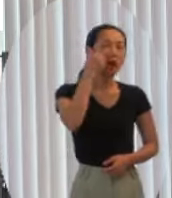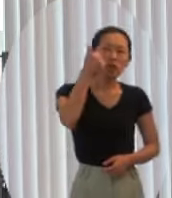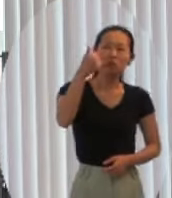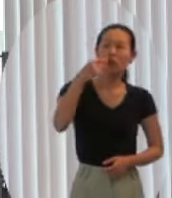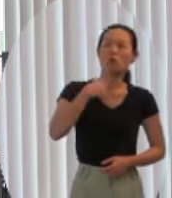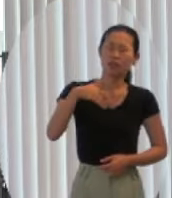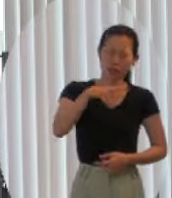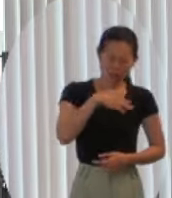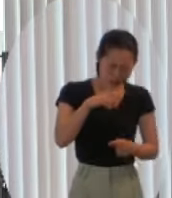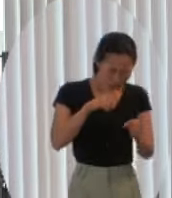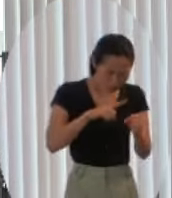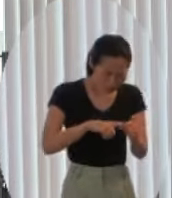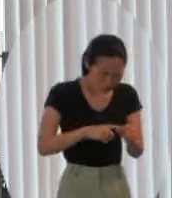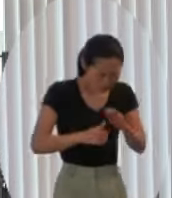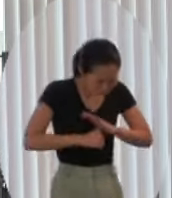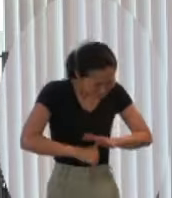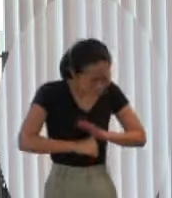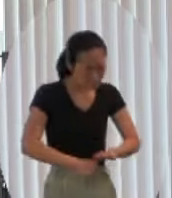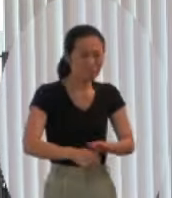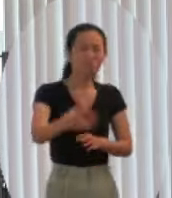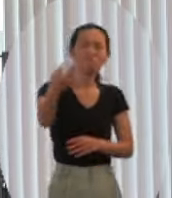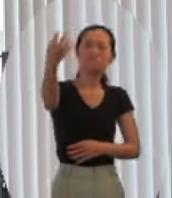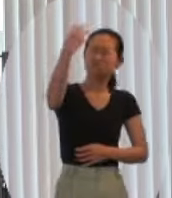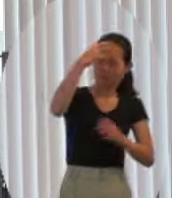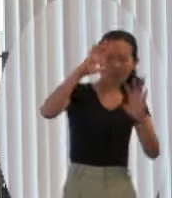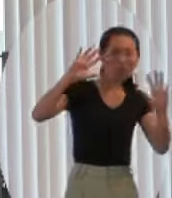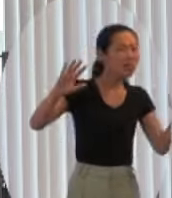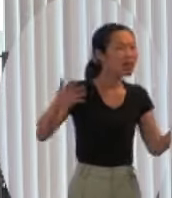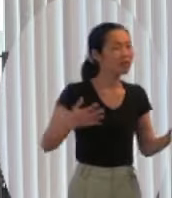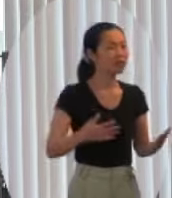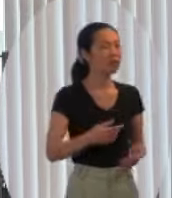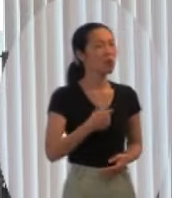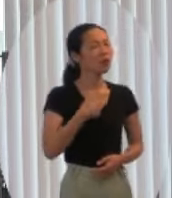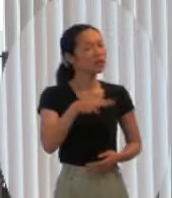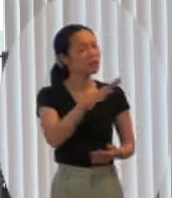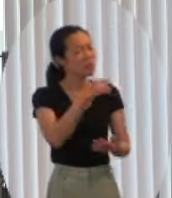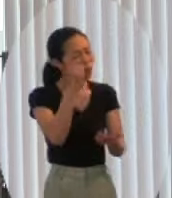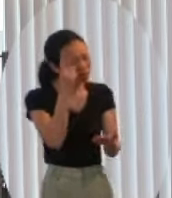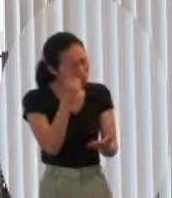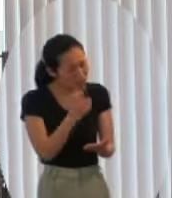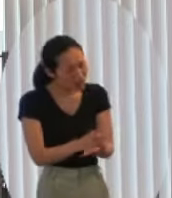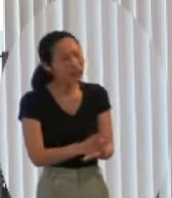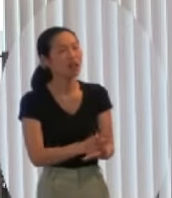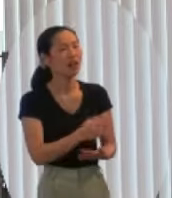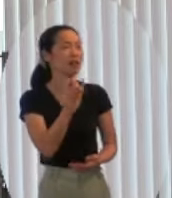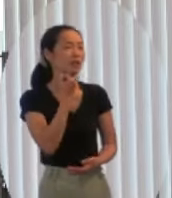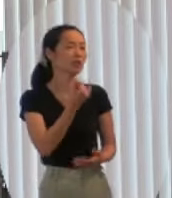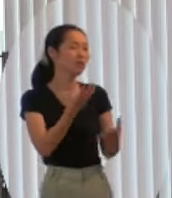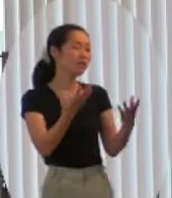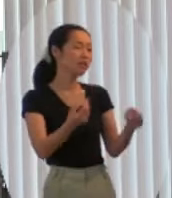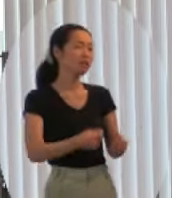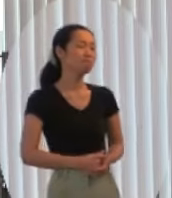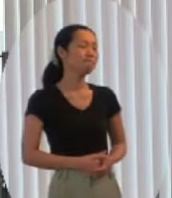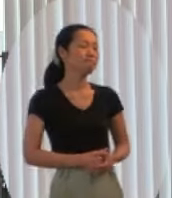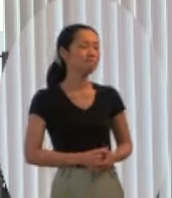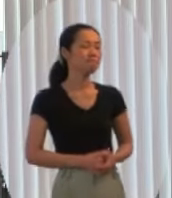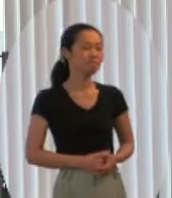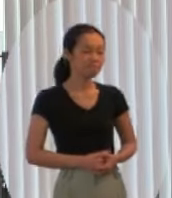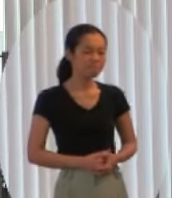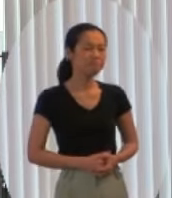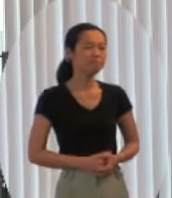忍び、主は私たちを責めることなく、主は私たちを許してくださったんだから、あなた方も許し合いなさい。